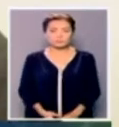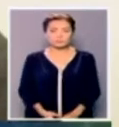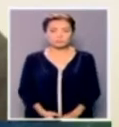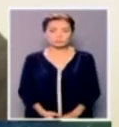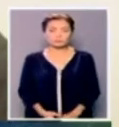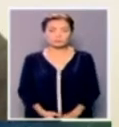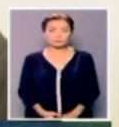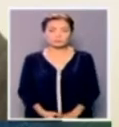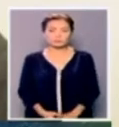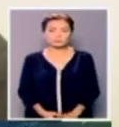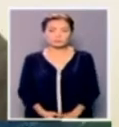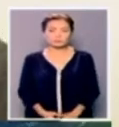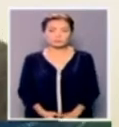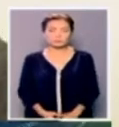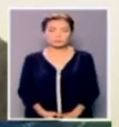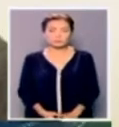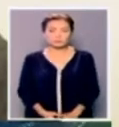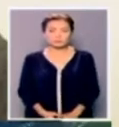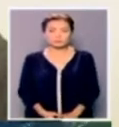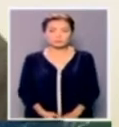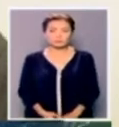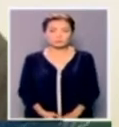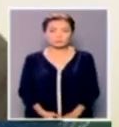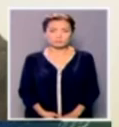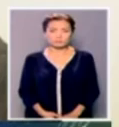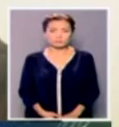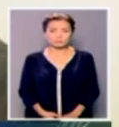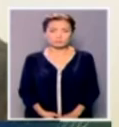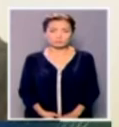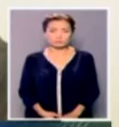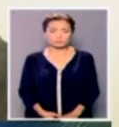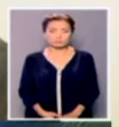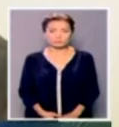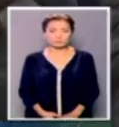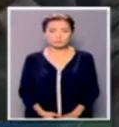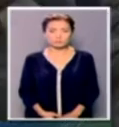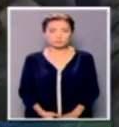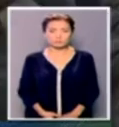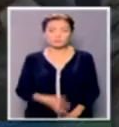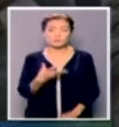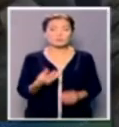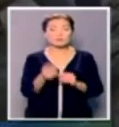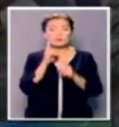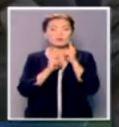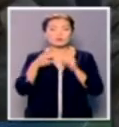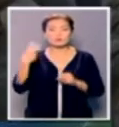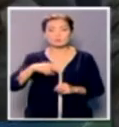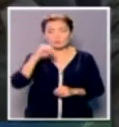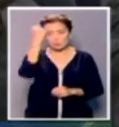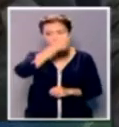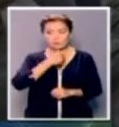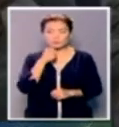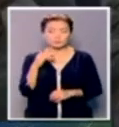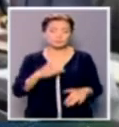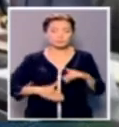қалғанда қосымша екінші болғаны жақсы деген түсінік жұмыстары жүргізіліп жатыр, аяқсыз қалмайды. Сондай ақ жиында 2020 жылғы